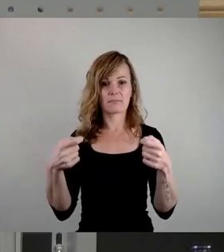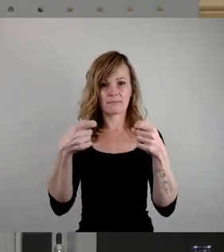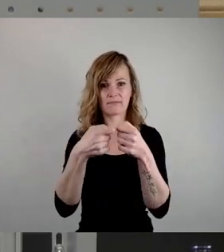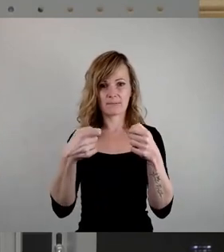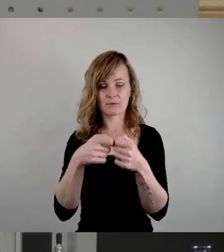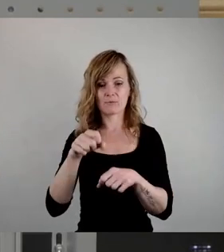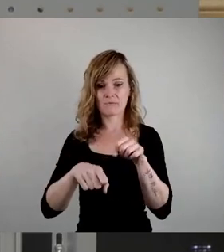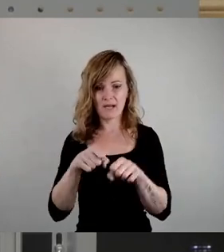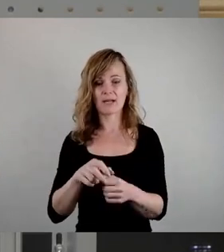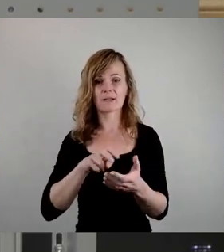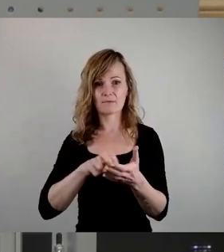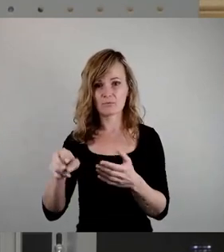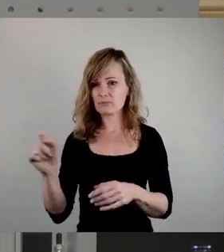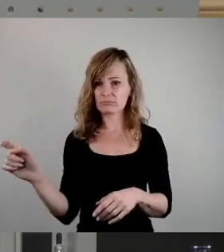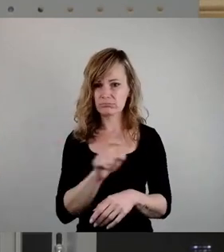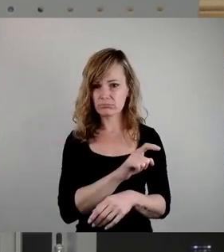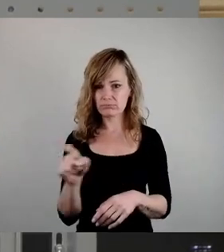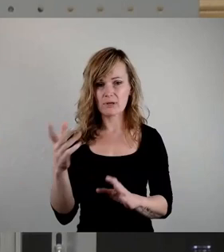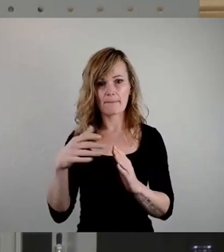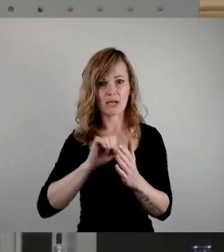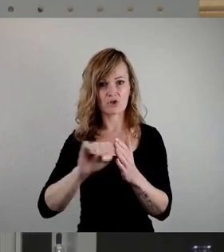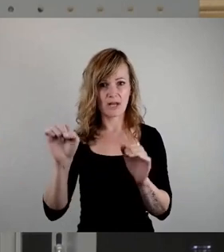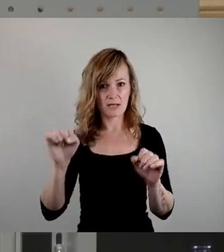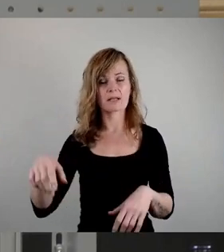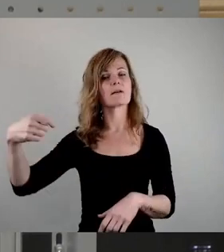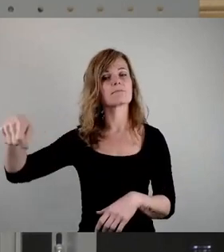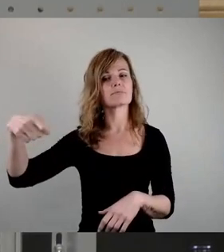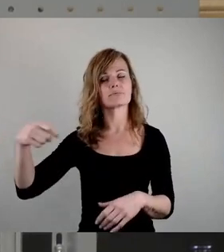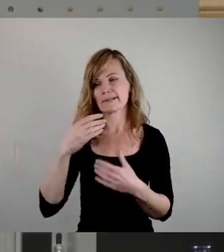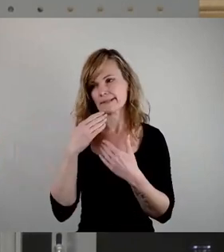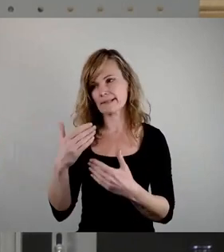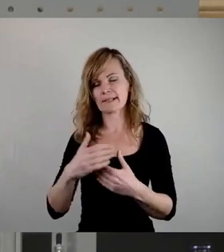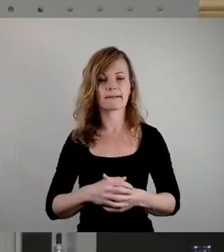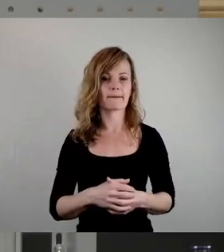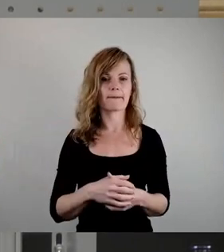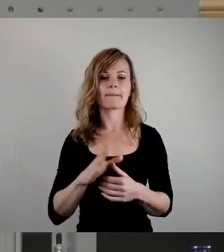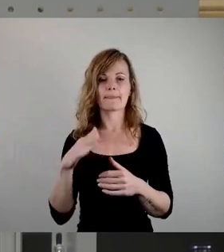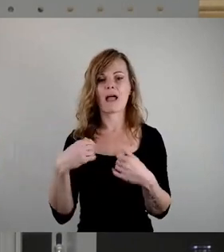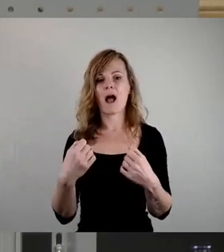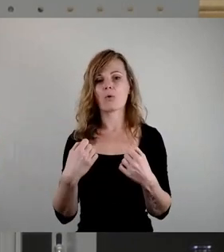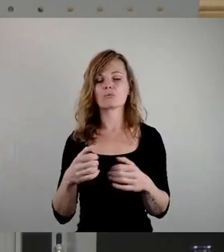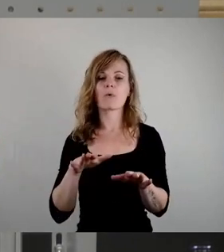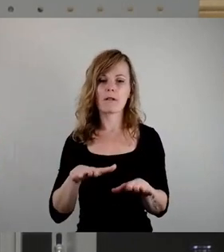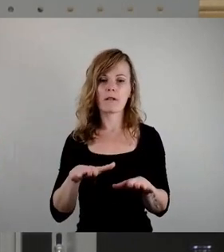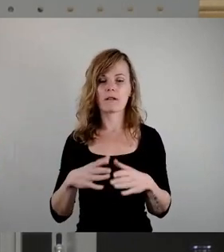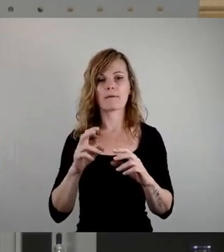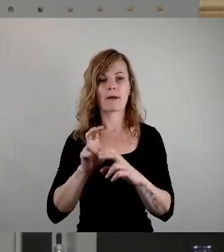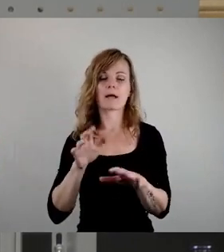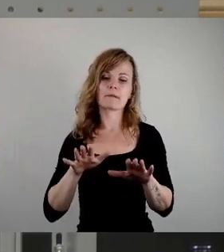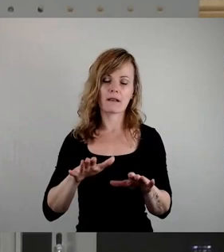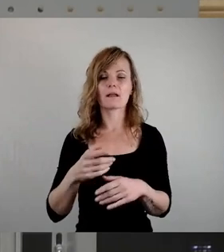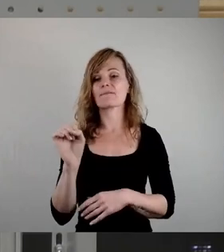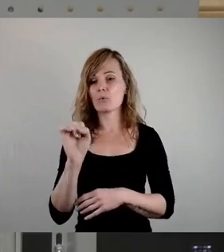Fahrrad schneller gemacht werden kann, Dankeschön, als mit dem Auto oder der Bahn. Weil die Menschen sind faul und